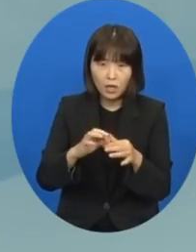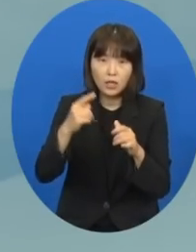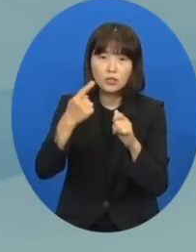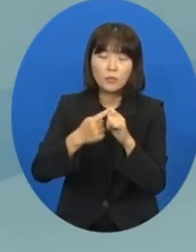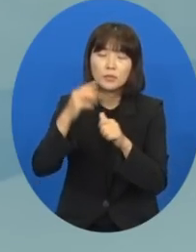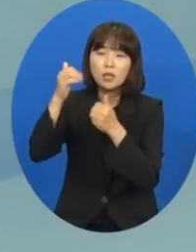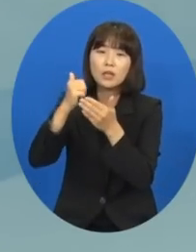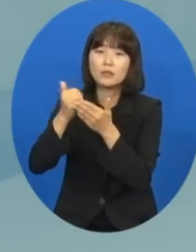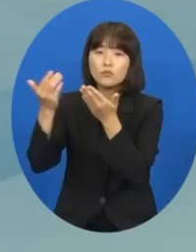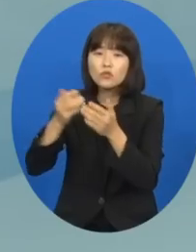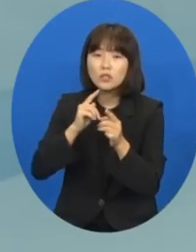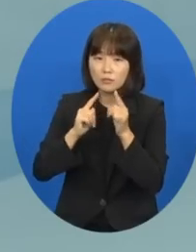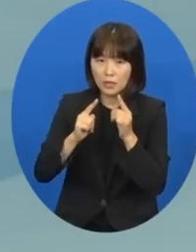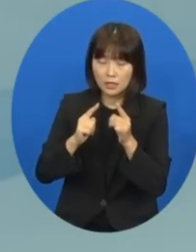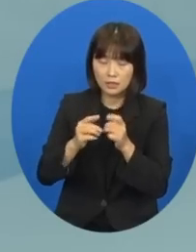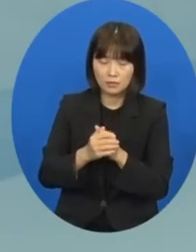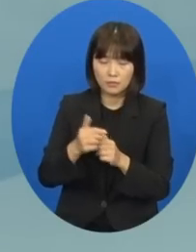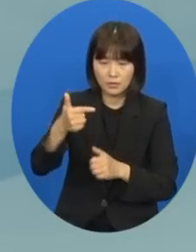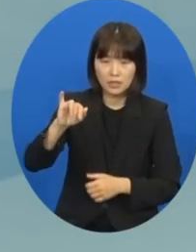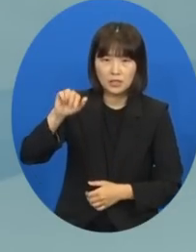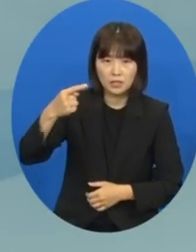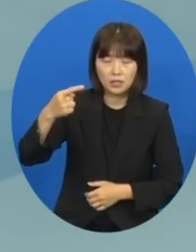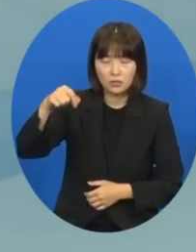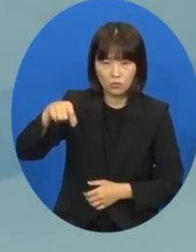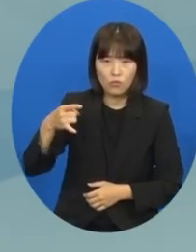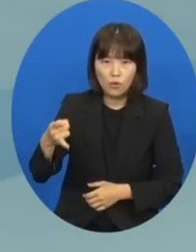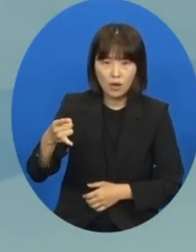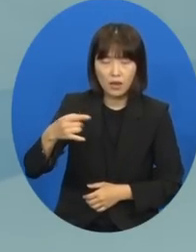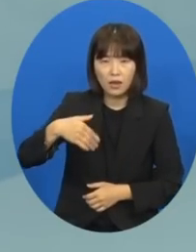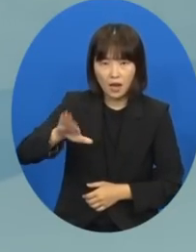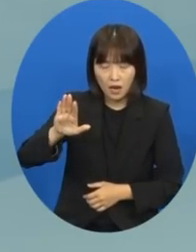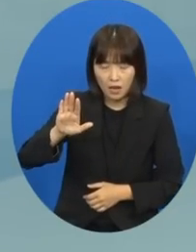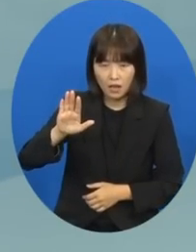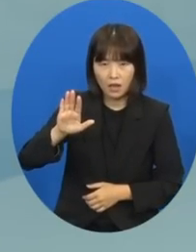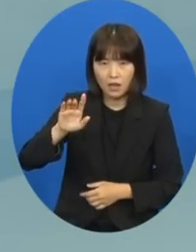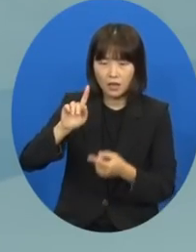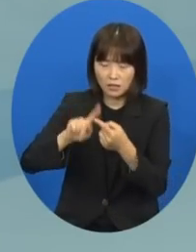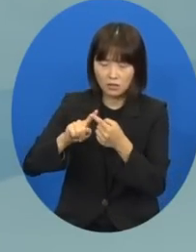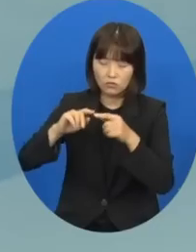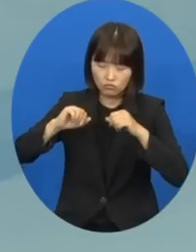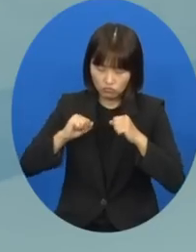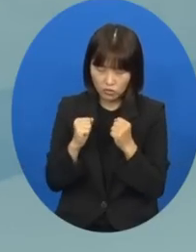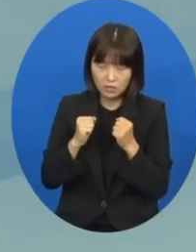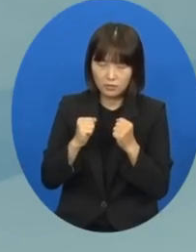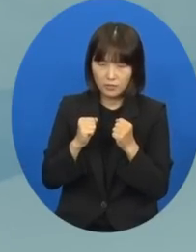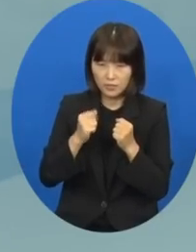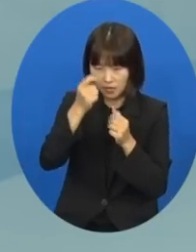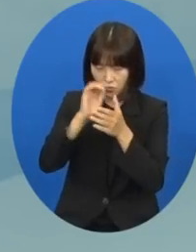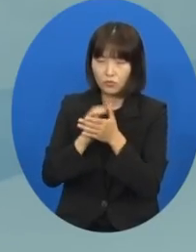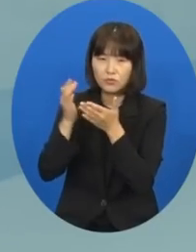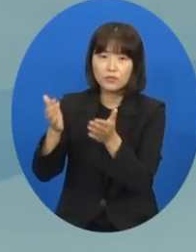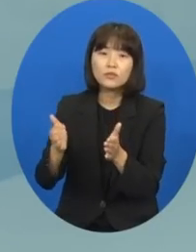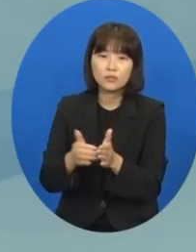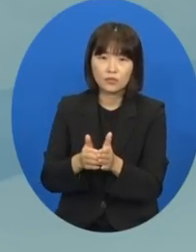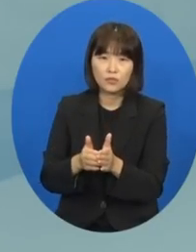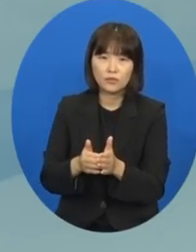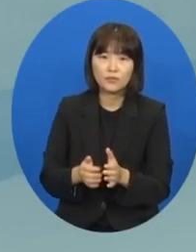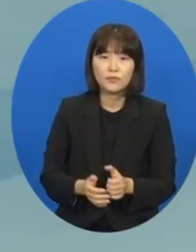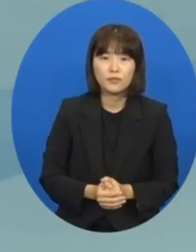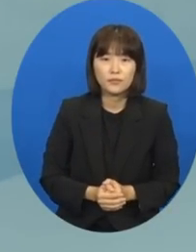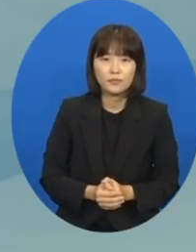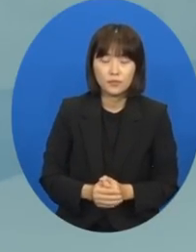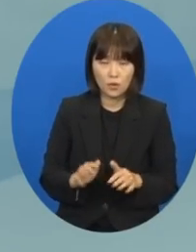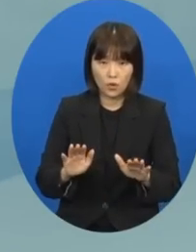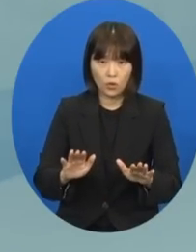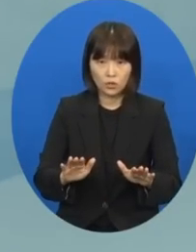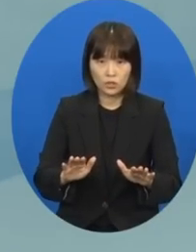가라. 주님, 그 말씀으로 제가 돌아가겠습니다. 이게 외적 증거예요. 그러니까 여러분, 오늘